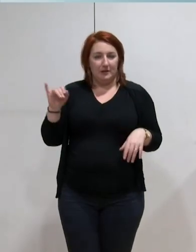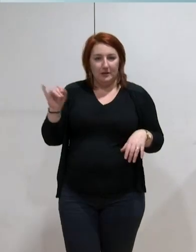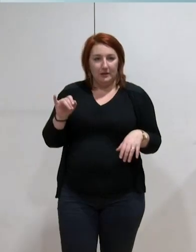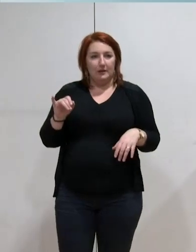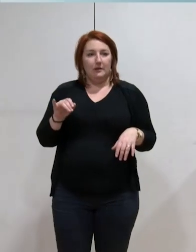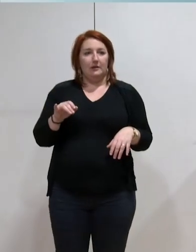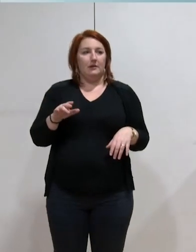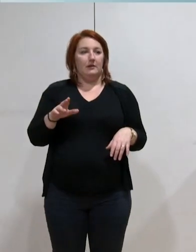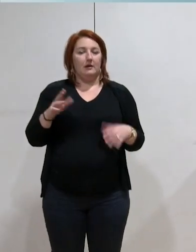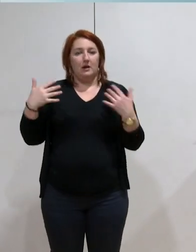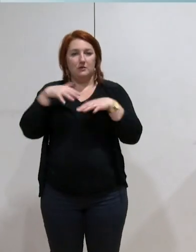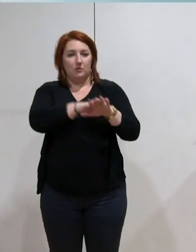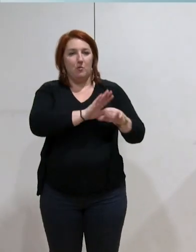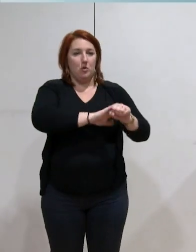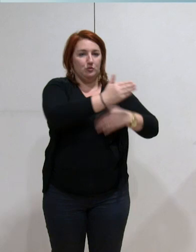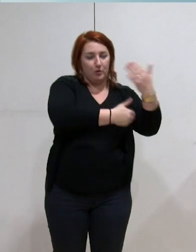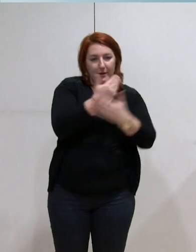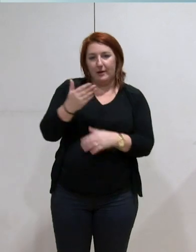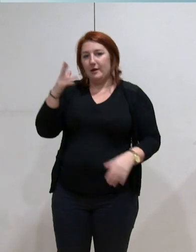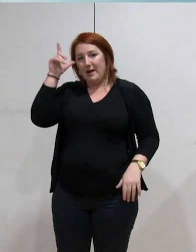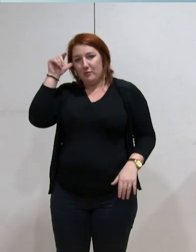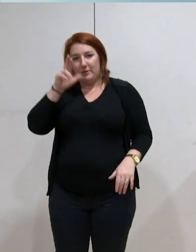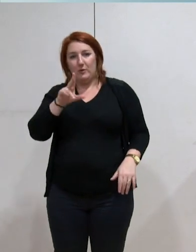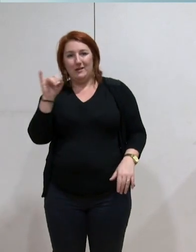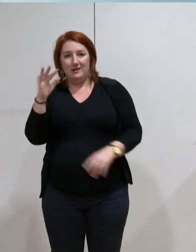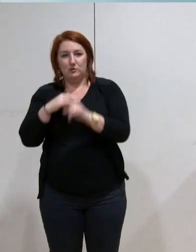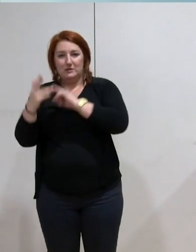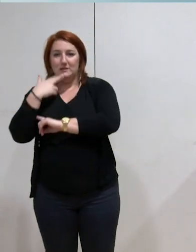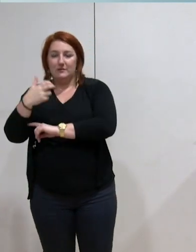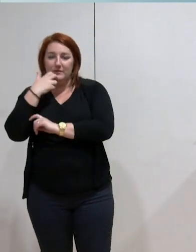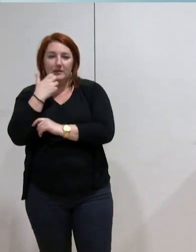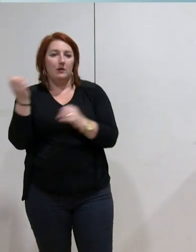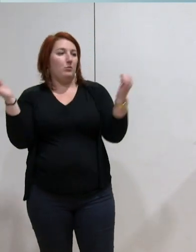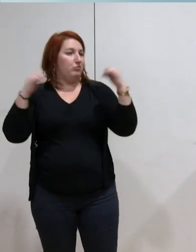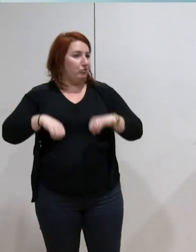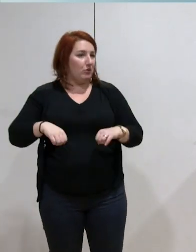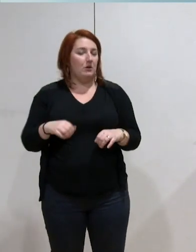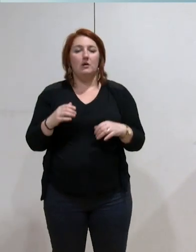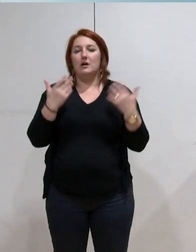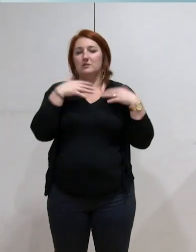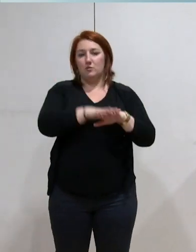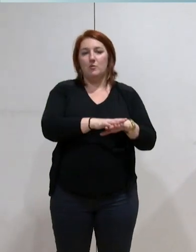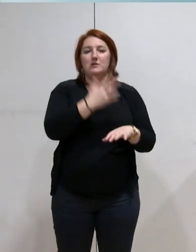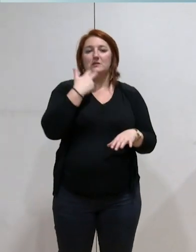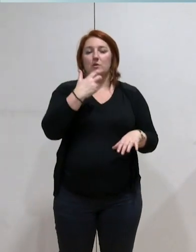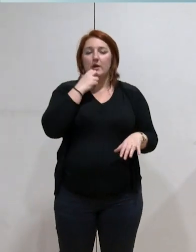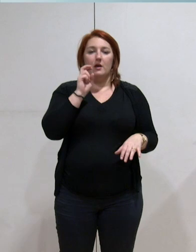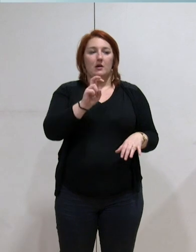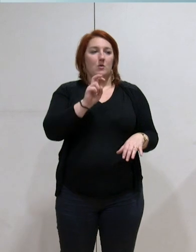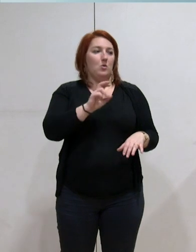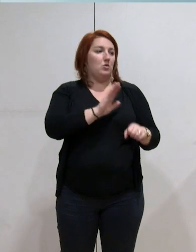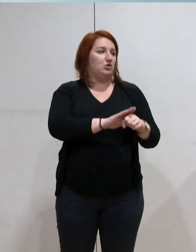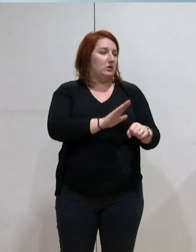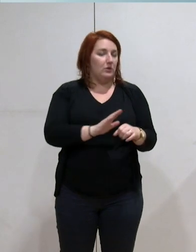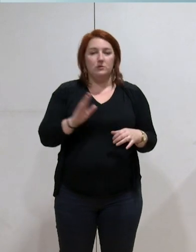s'abstient rassemblement de gauche et de progrès républicain udi société civile qui vote pour rassemblement citoyens de la gauche et écologistes dé